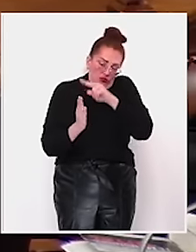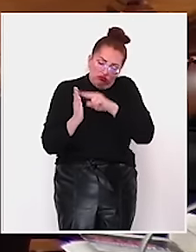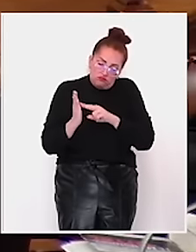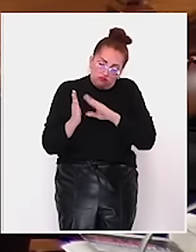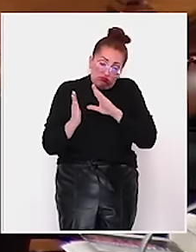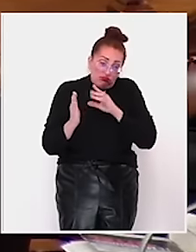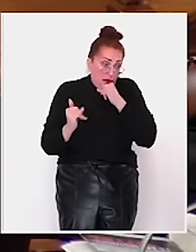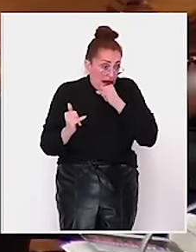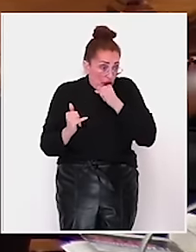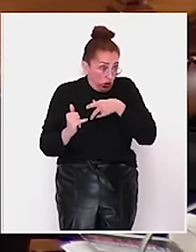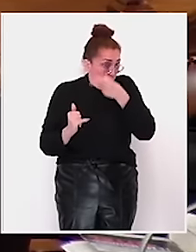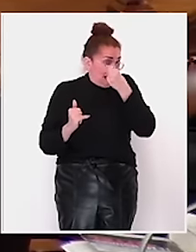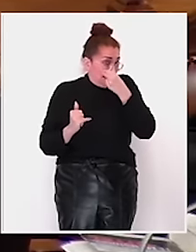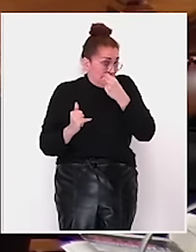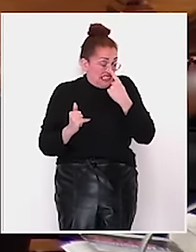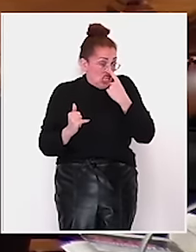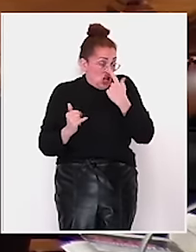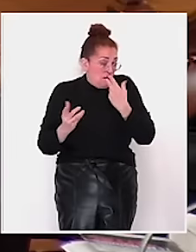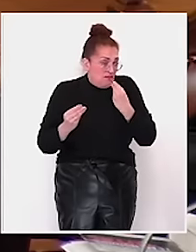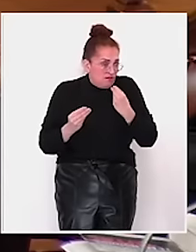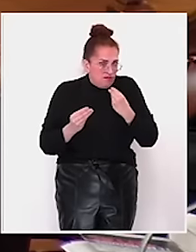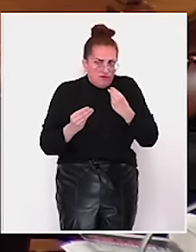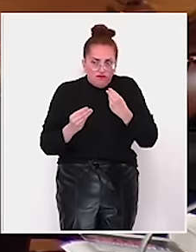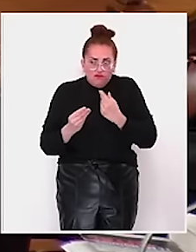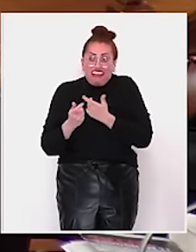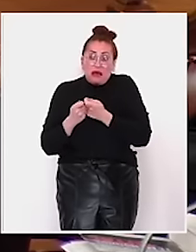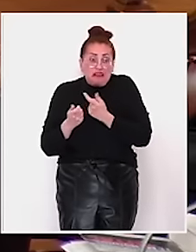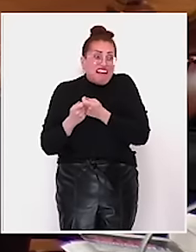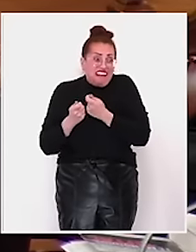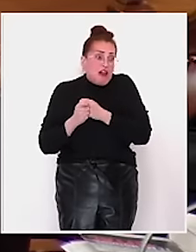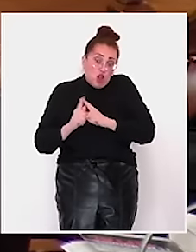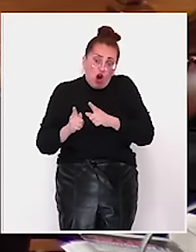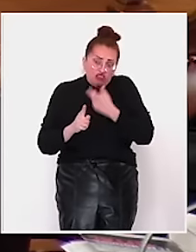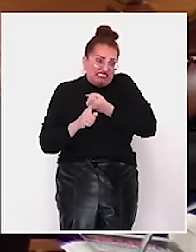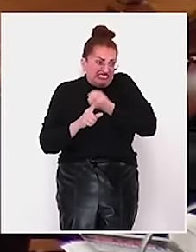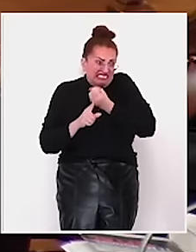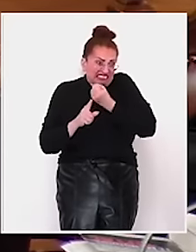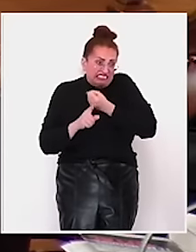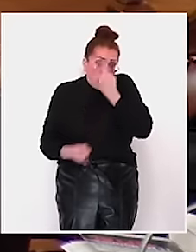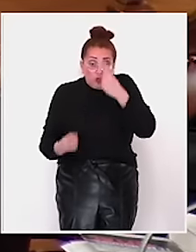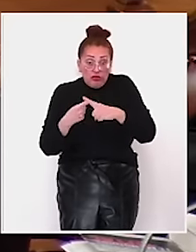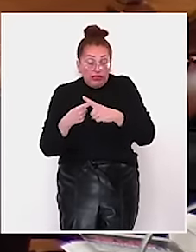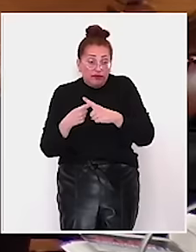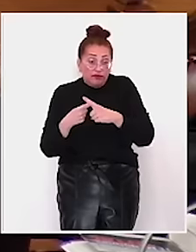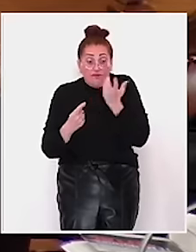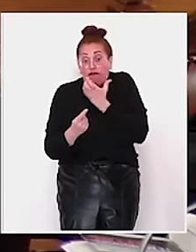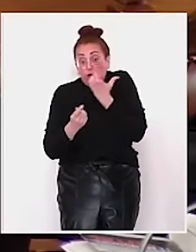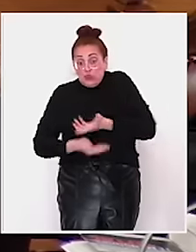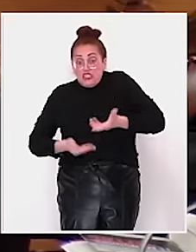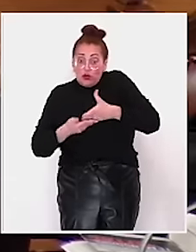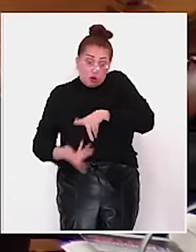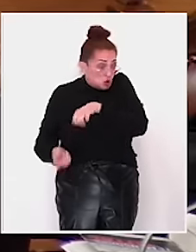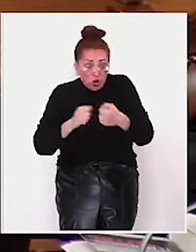mais nous, on pense pas qu'il faut s'adapter. On pense qu'il y a un combat à mener pour empêcher d'aller à la catastrophe, et donc ça veut dire la remise en cause d'un